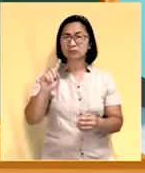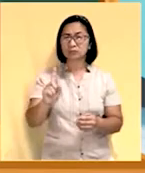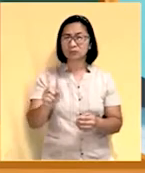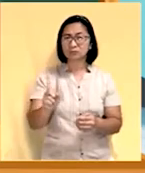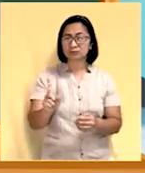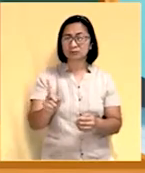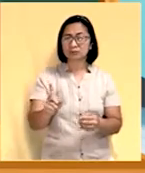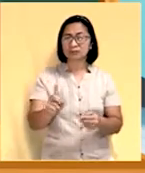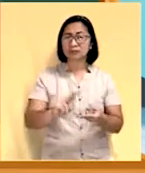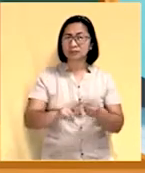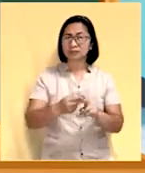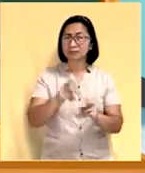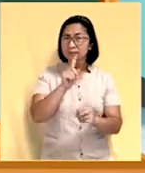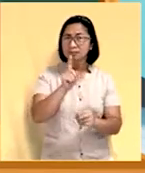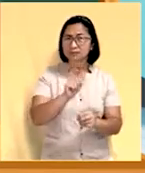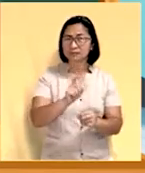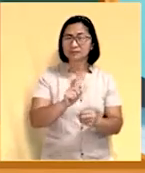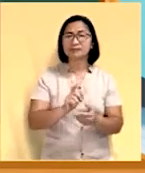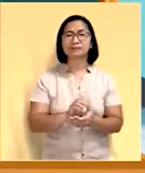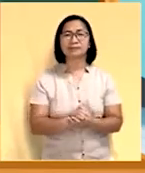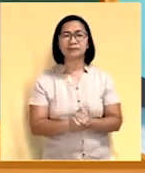ito?